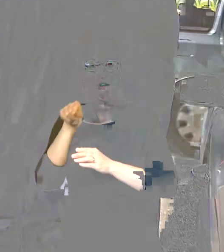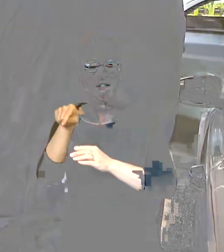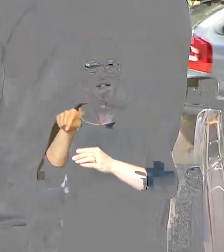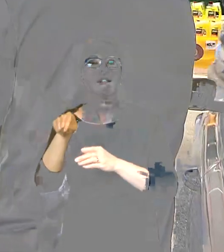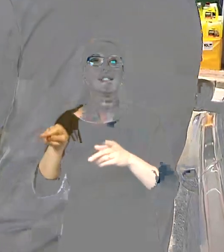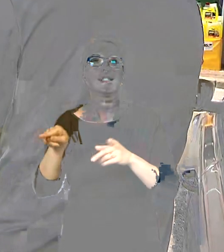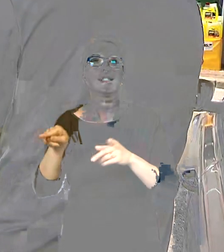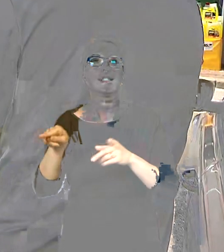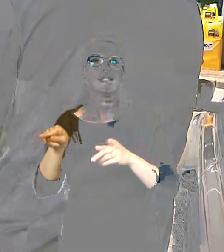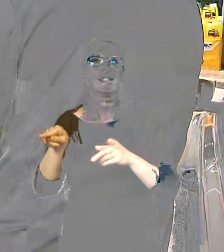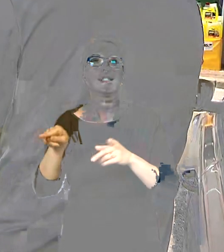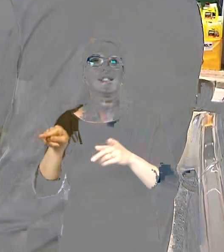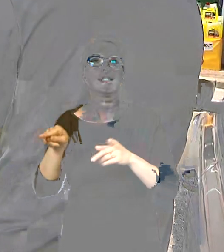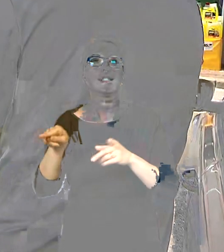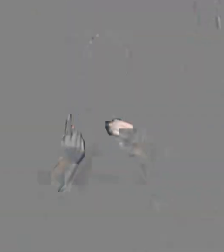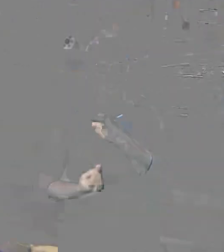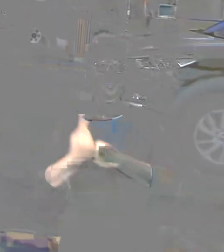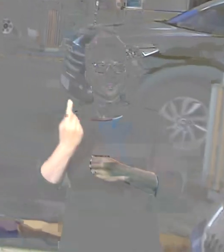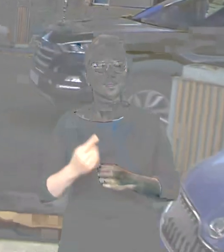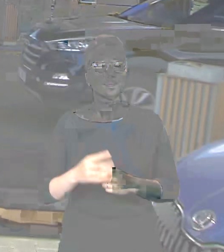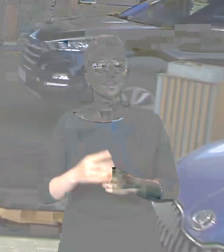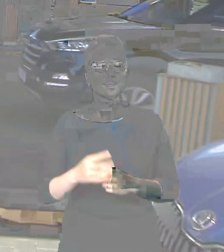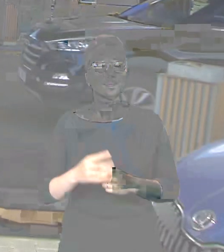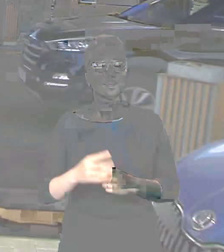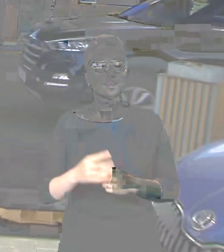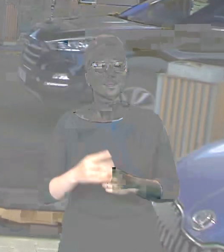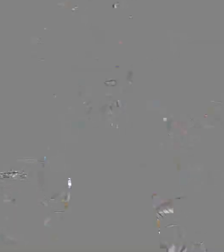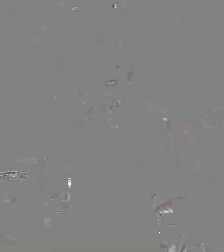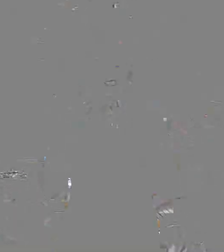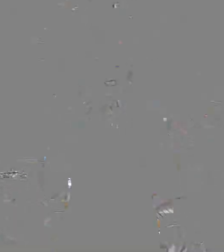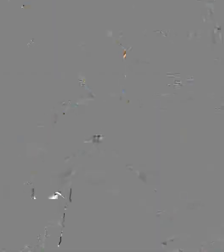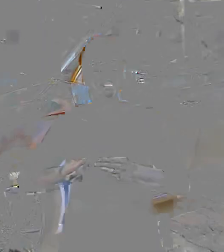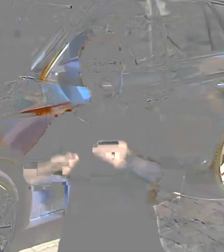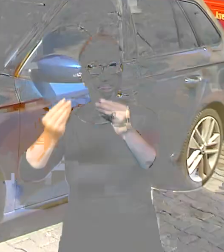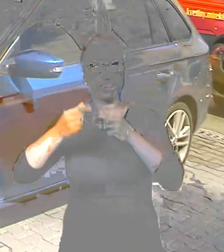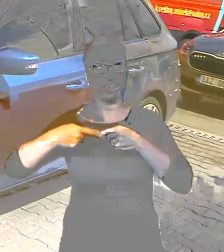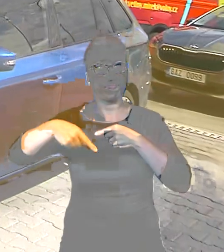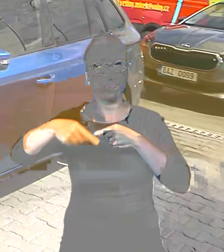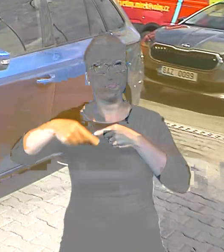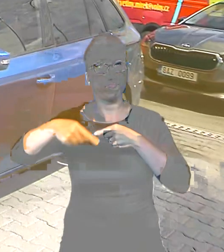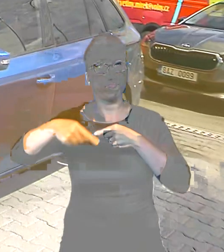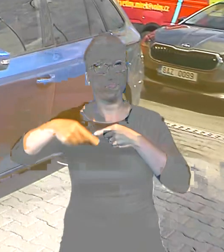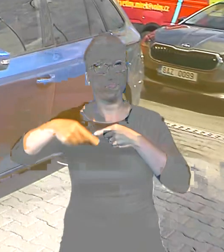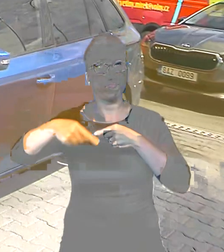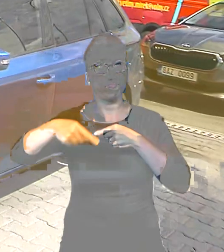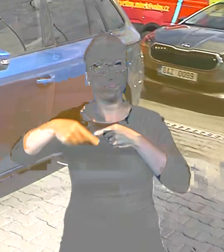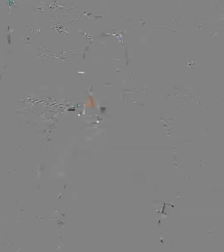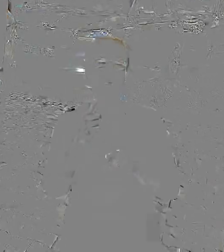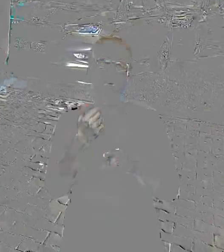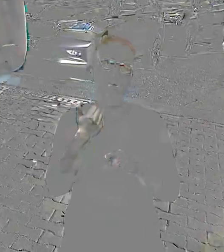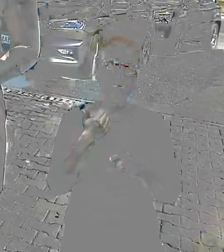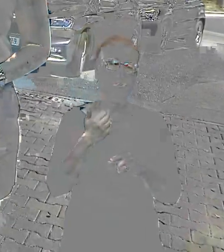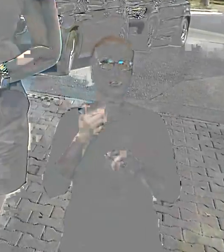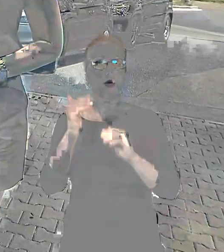týdnu... ...paliv může... ...působujících dnech... ...notky